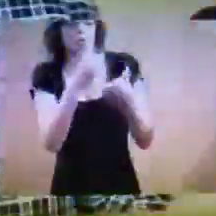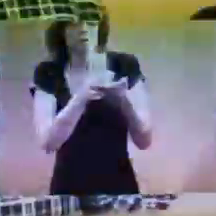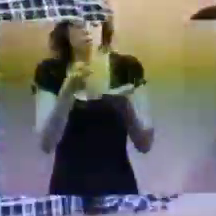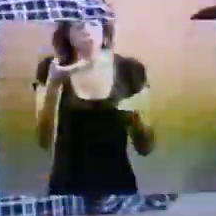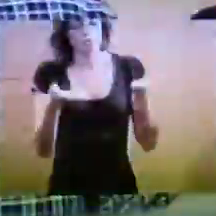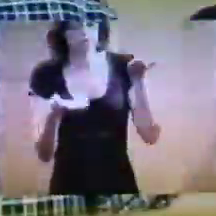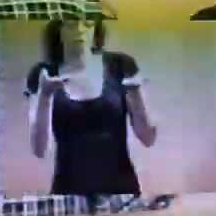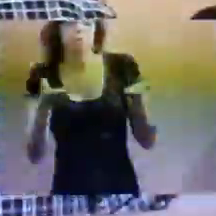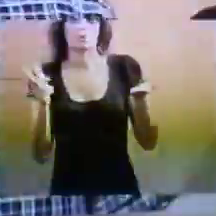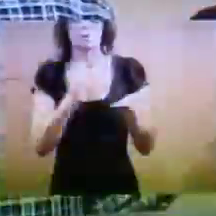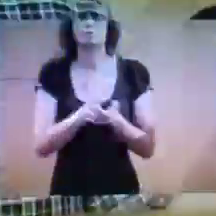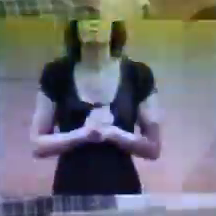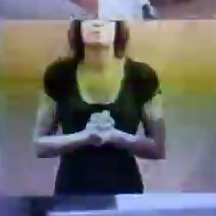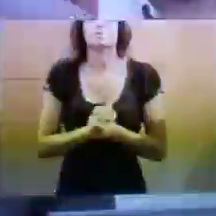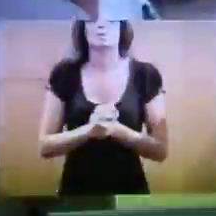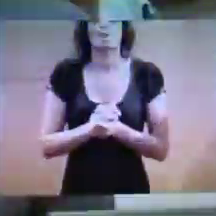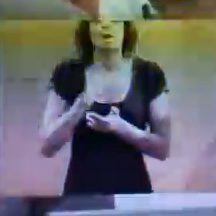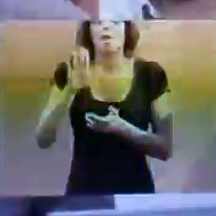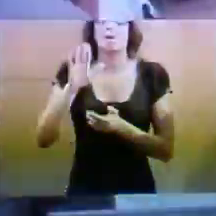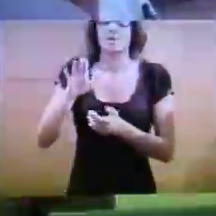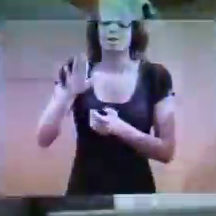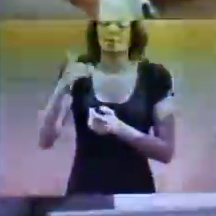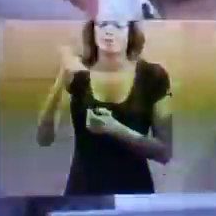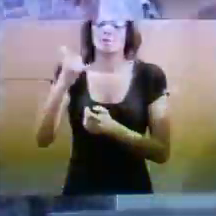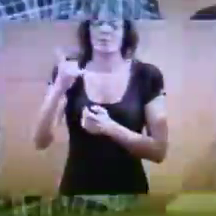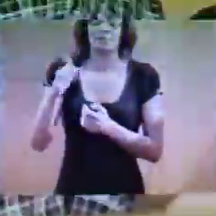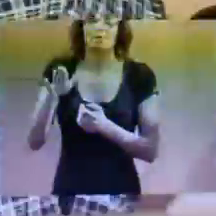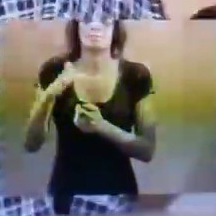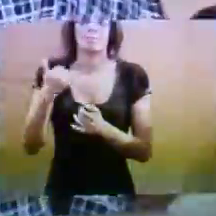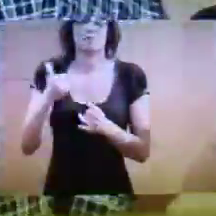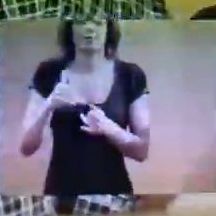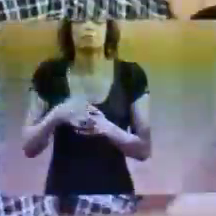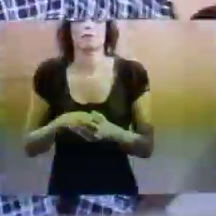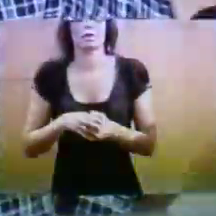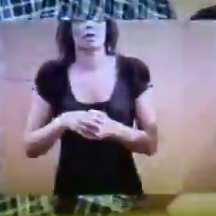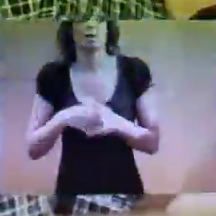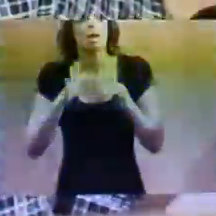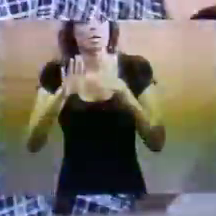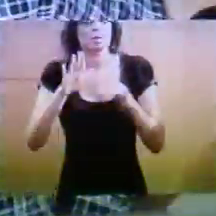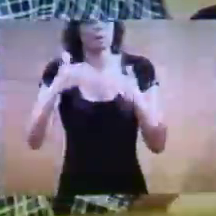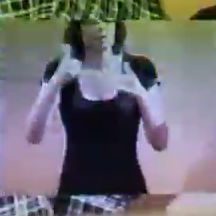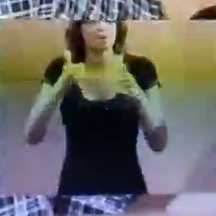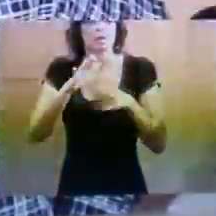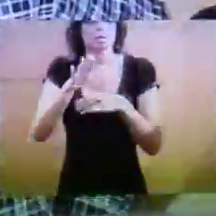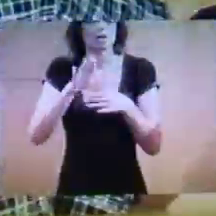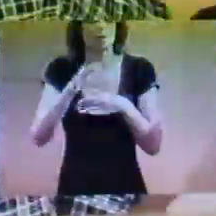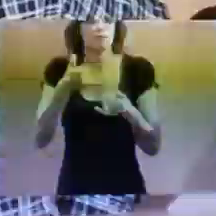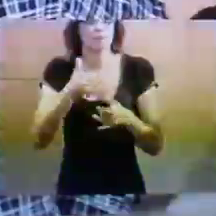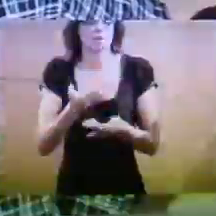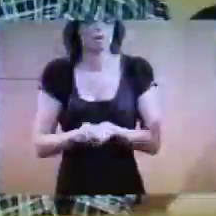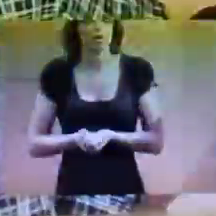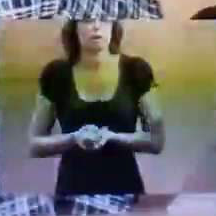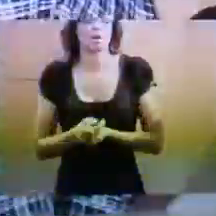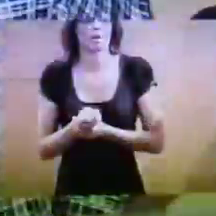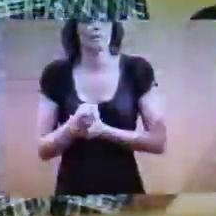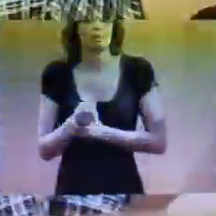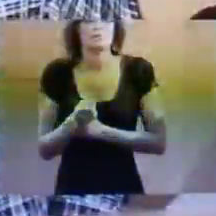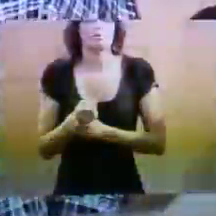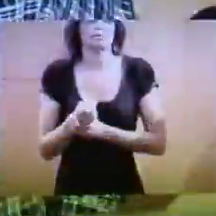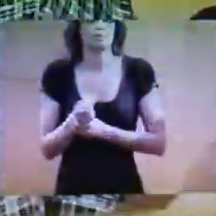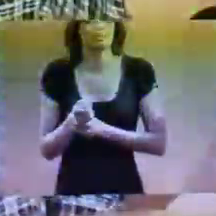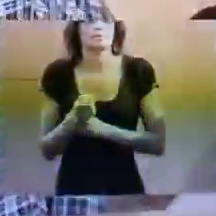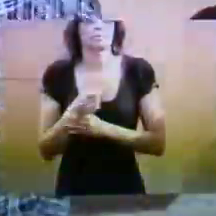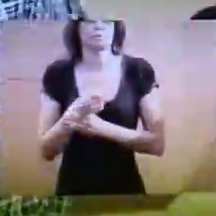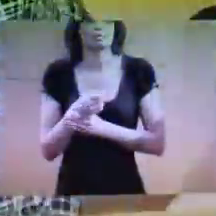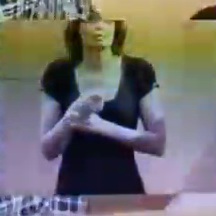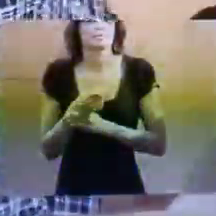Merci. Alors, plusieurs réponses. Alors, attendez, permettez, je sais que vous me non, bousculez. Non, attendez. Un autre droit de réponse.